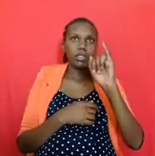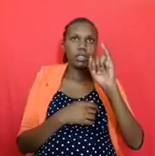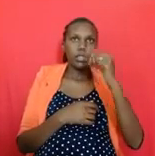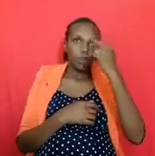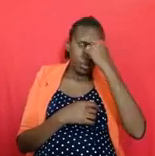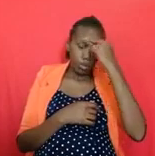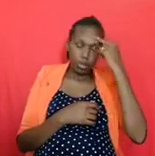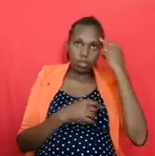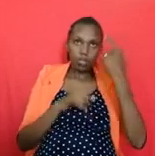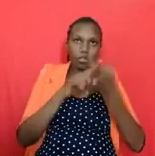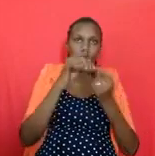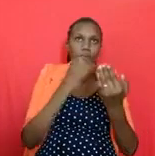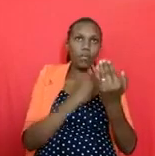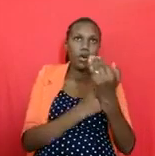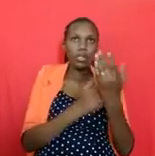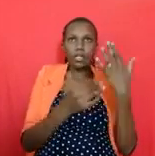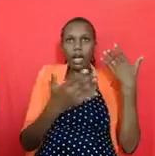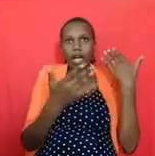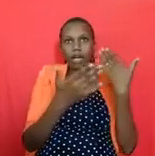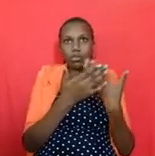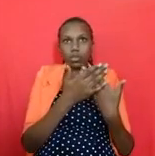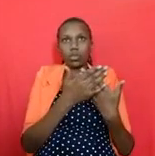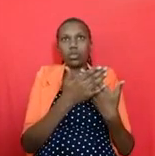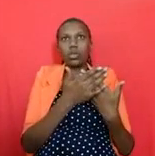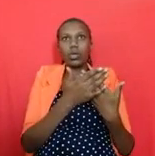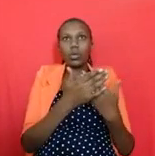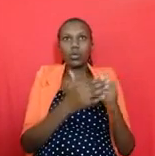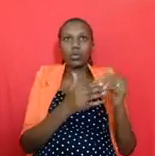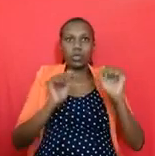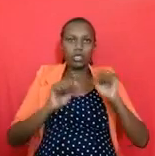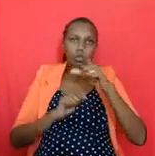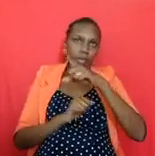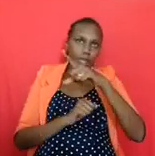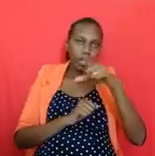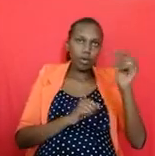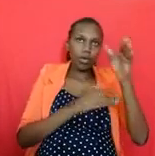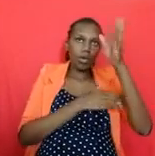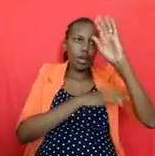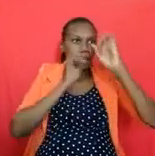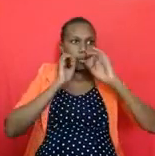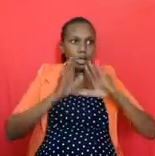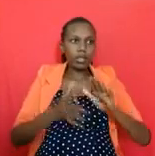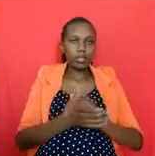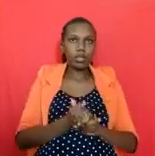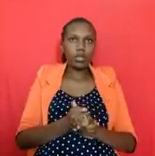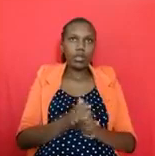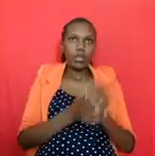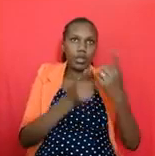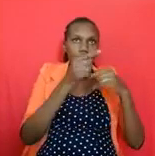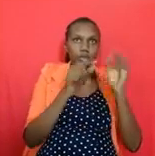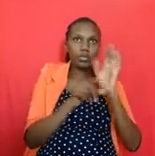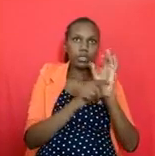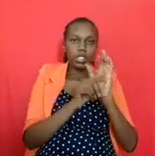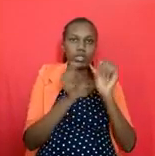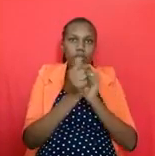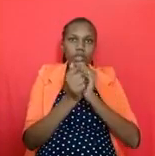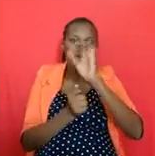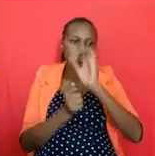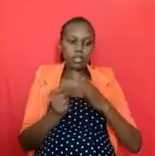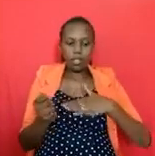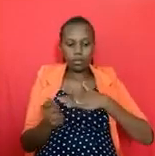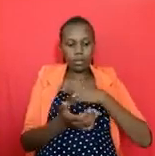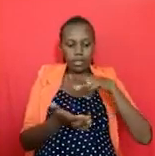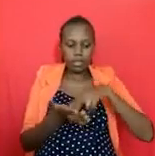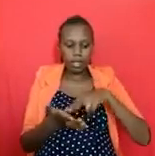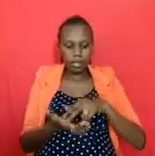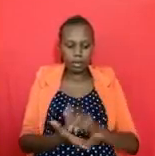tuma na o kuma service ya githungu. Ni tukumuohora. And may the Lord bless you. We have been with you for the last 10 years. We